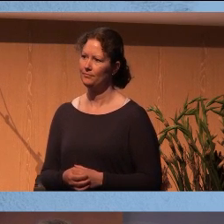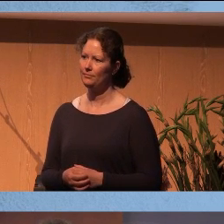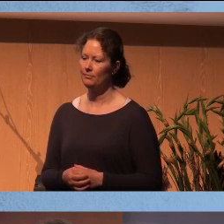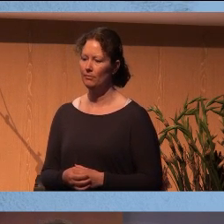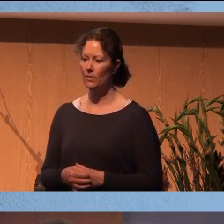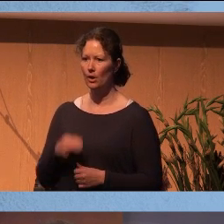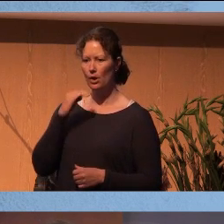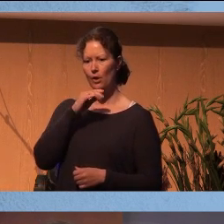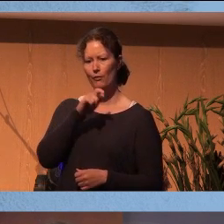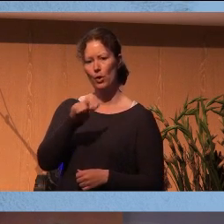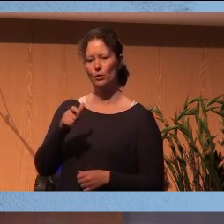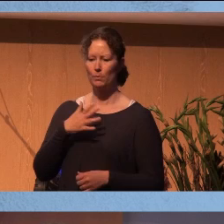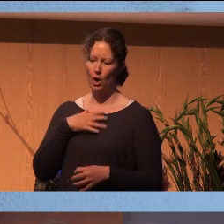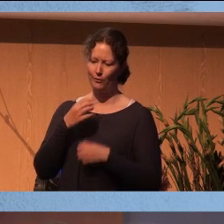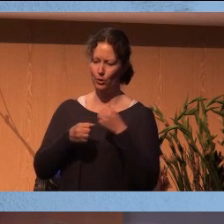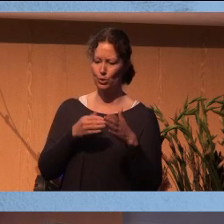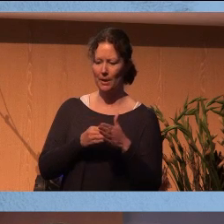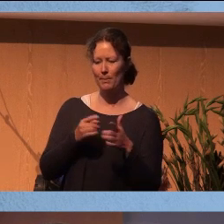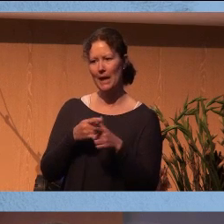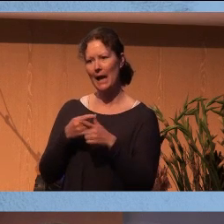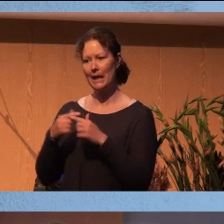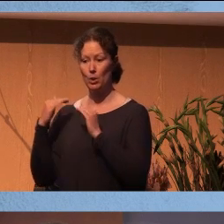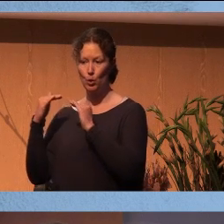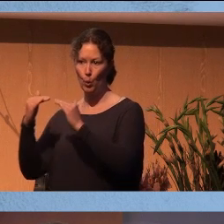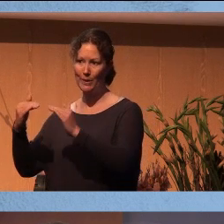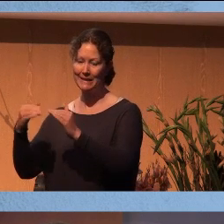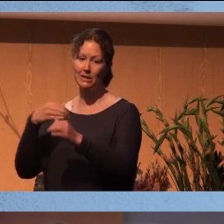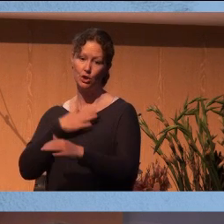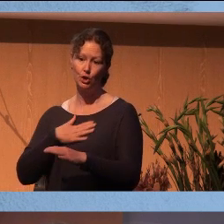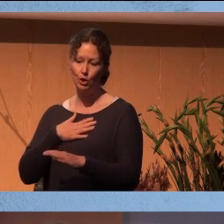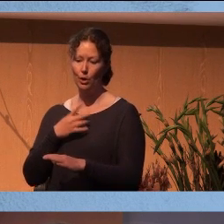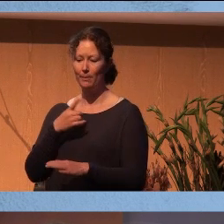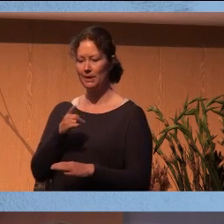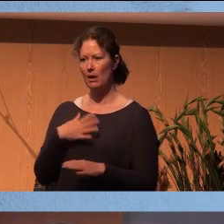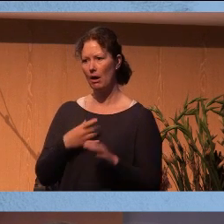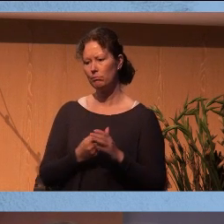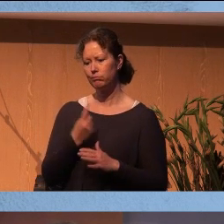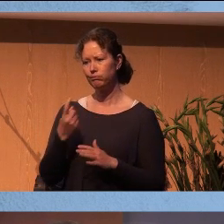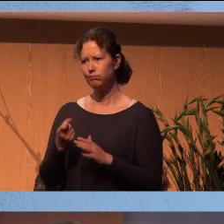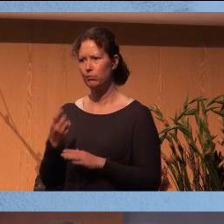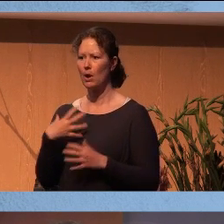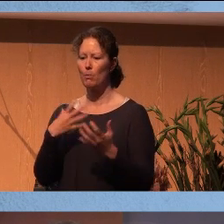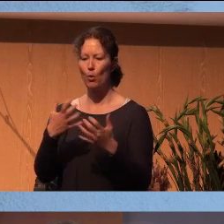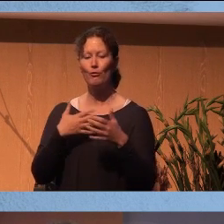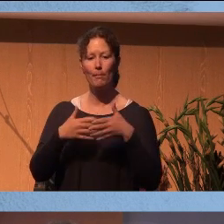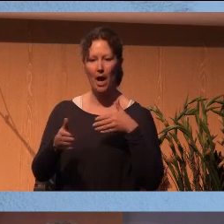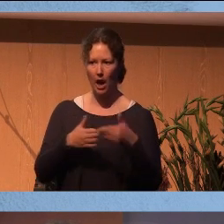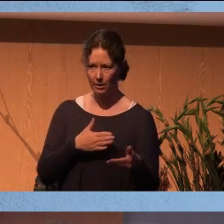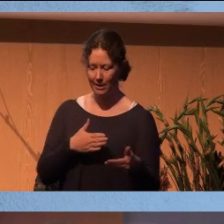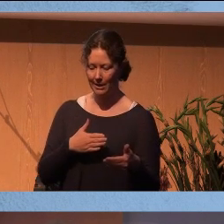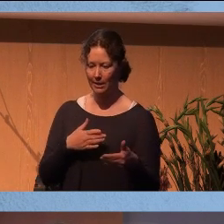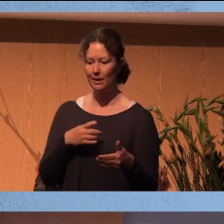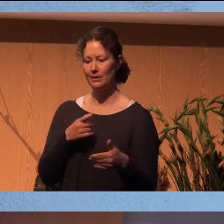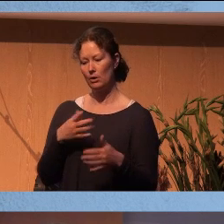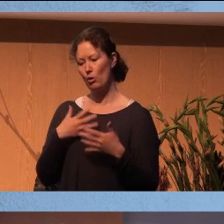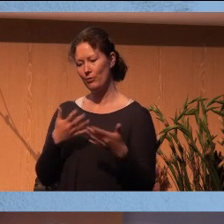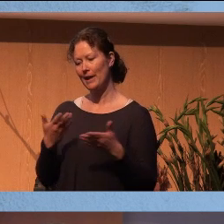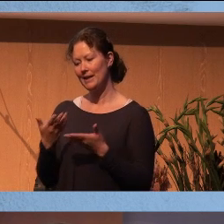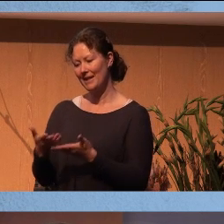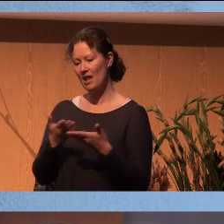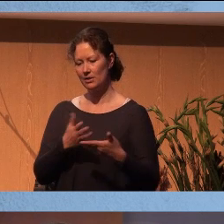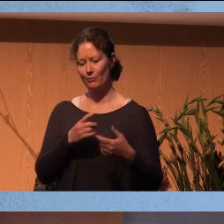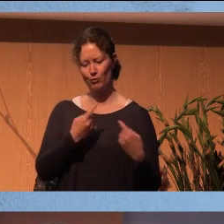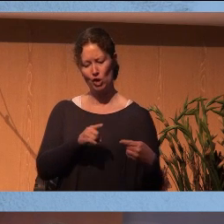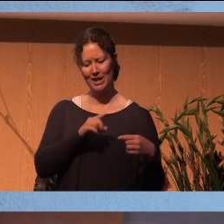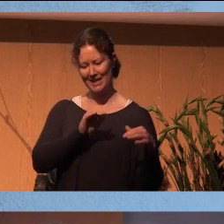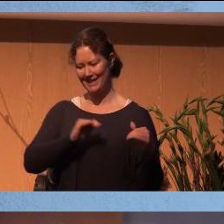Folk som lever med en funksjonshemming eller en kronisk sykdom har fra tid til annen behov for behandling og ofte tjenester fra ulike